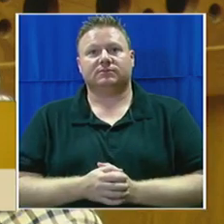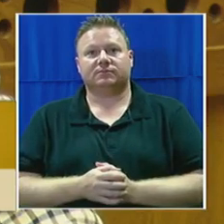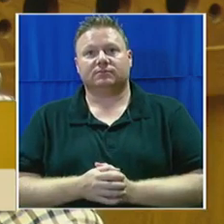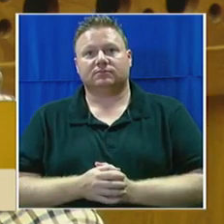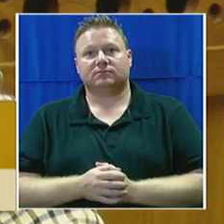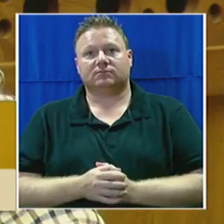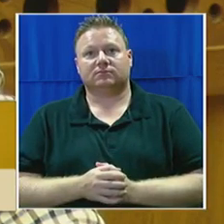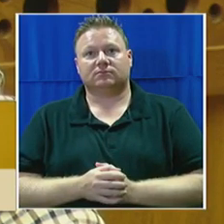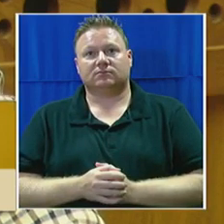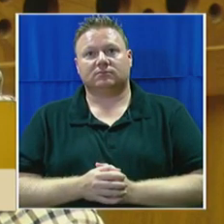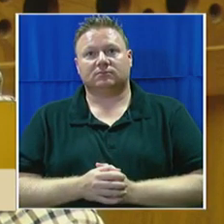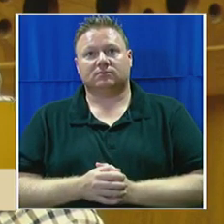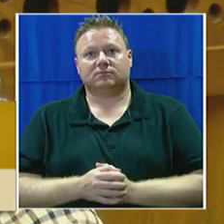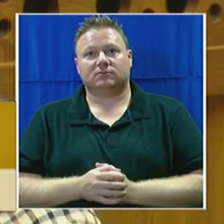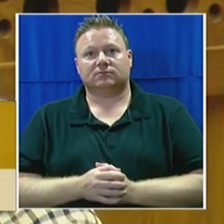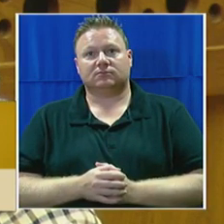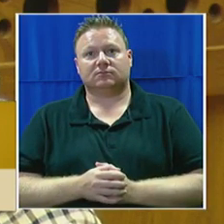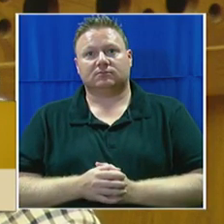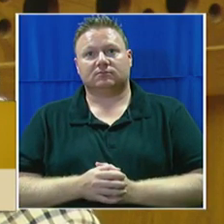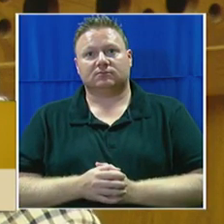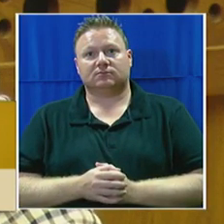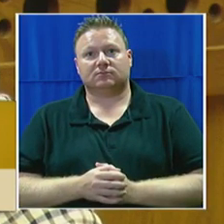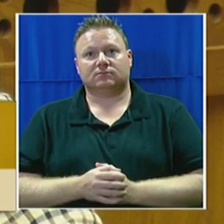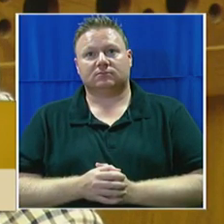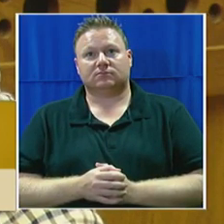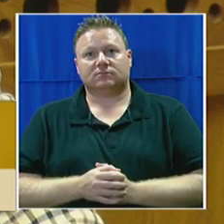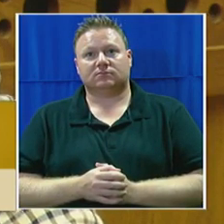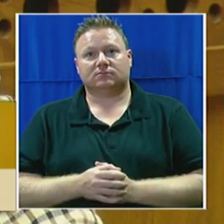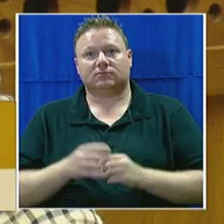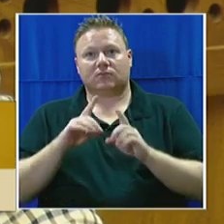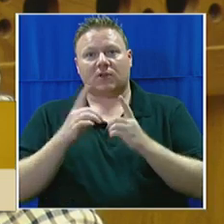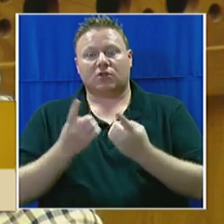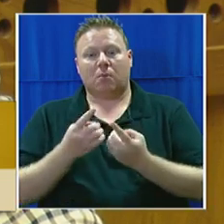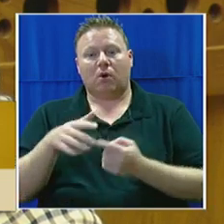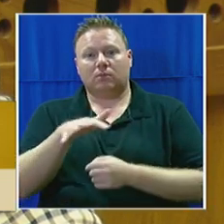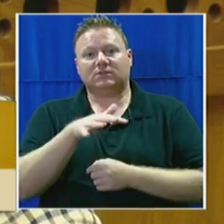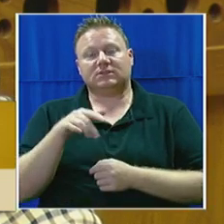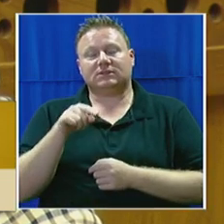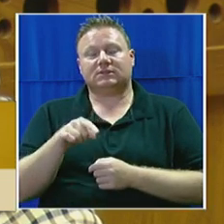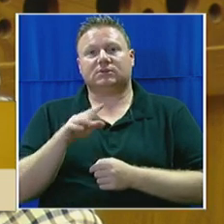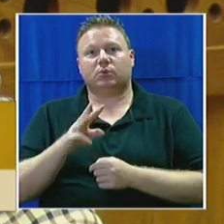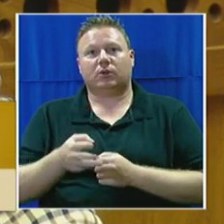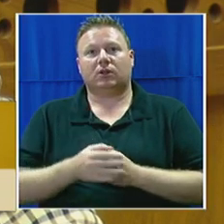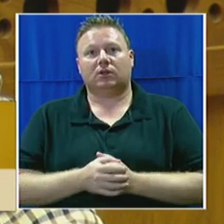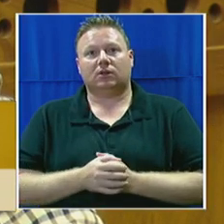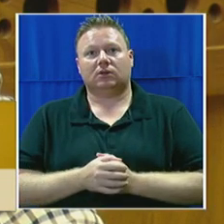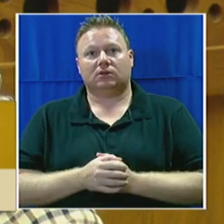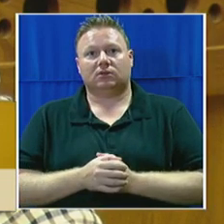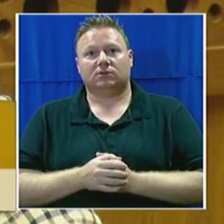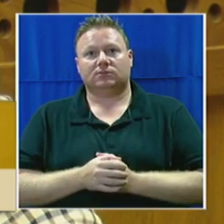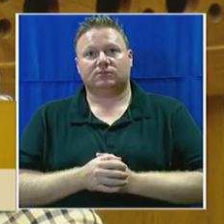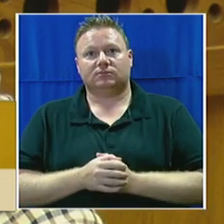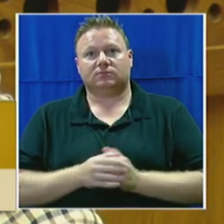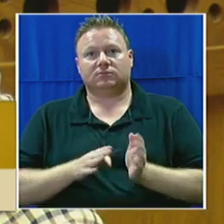ungumnyango ukuba uthuthukise ukusebenza kohulumeni basekhaya